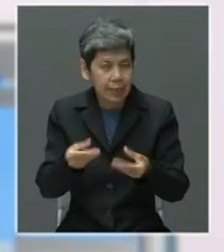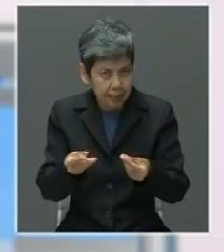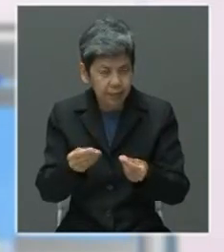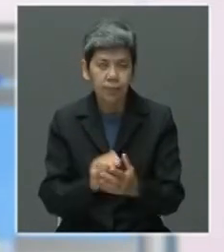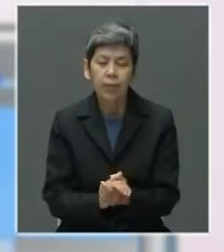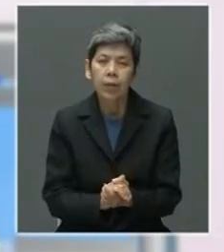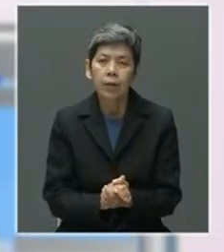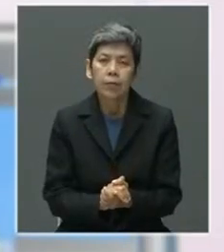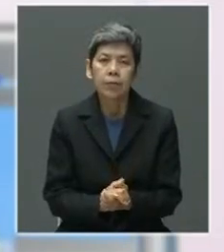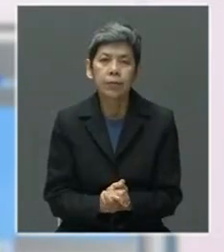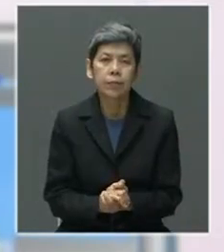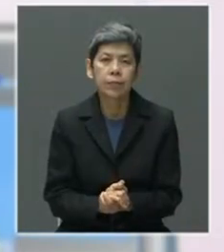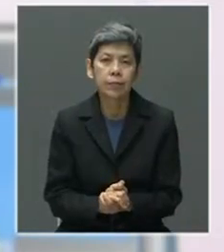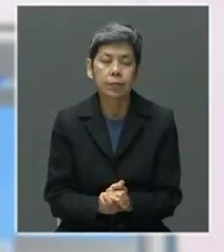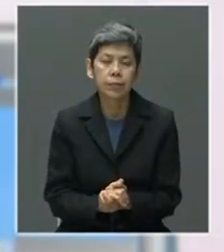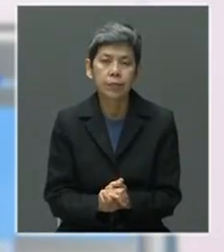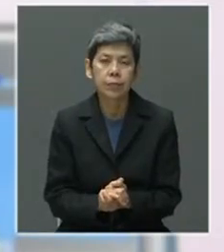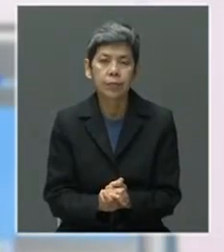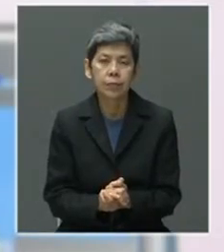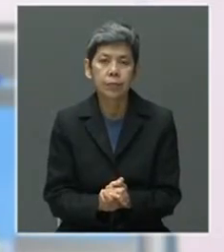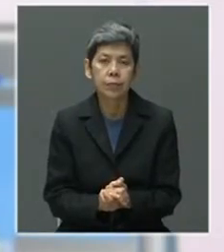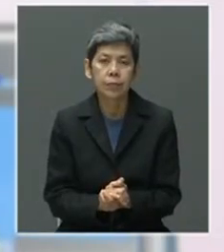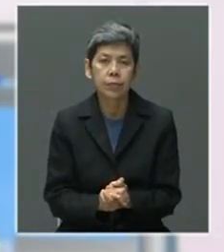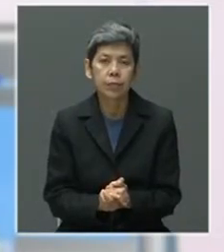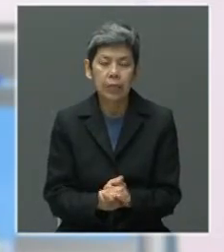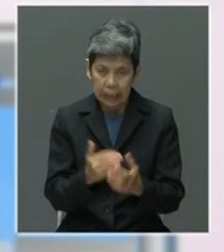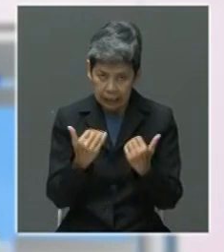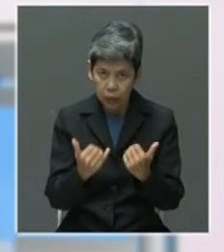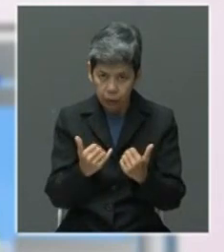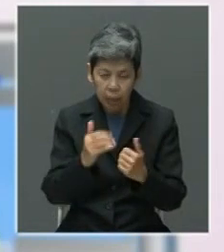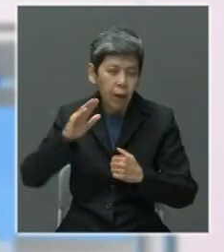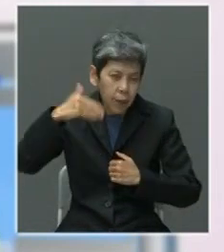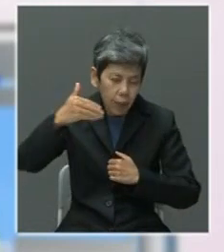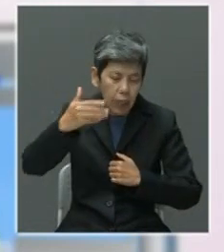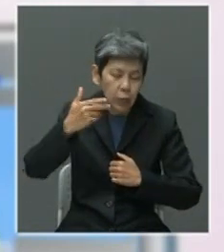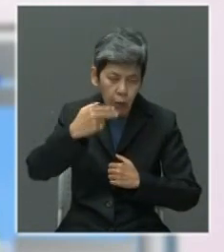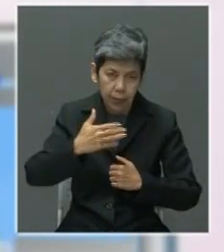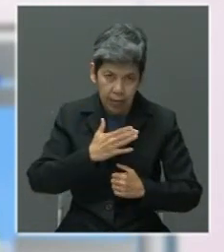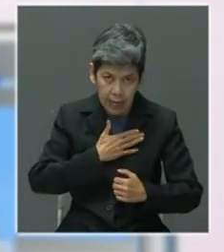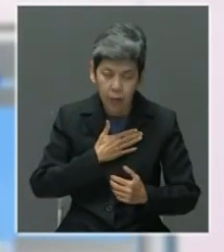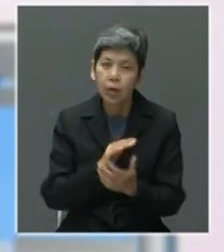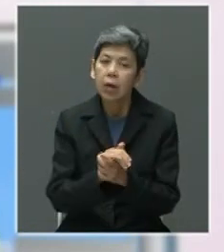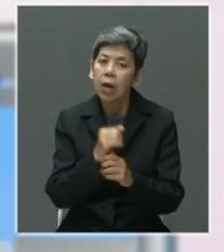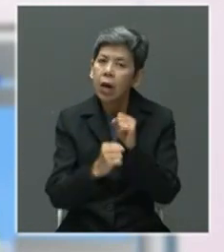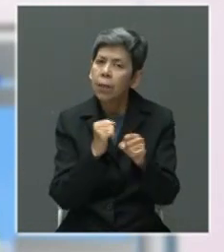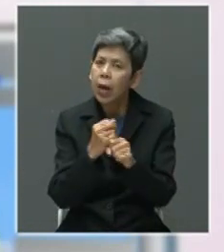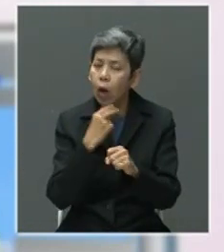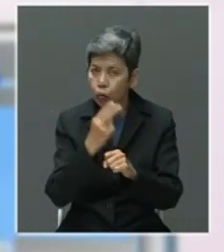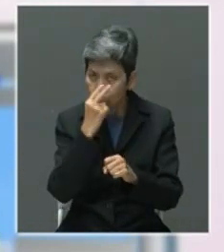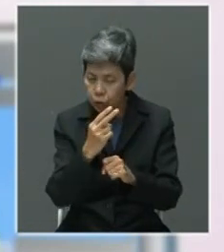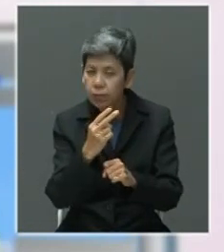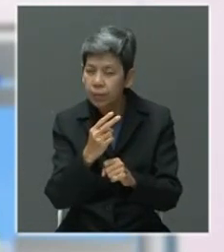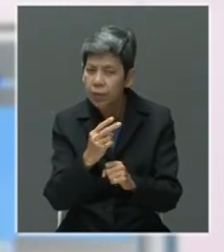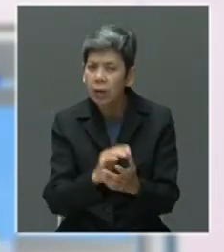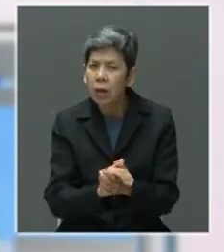พ.ศ. 2497ครับ ครับ เขาระบุไว้ชัดเลยครับว่าในข้อ14เนี่ยนะครับ